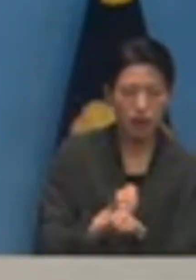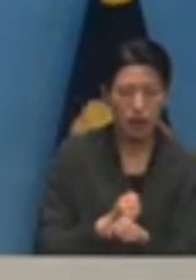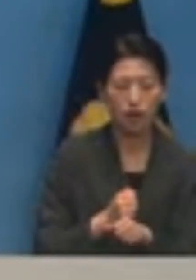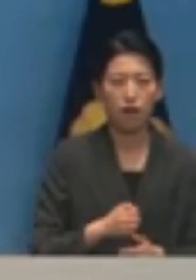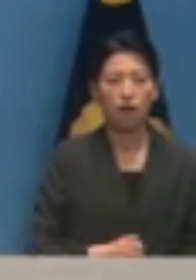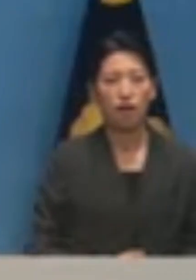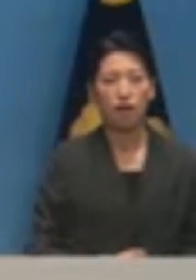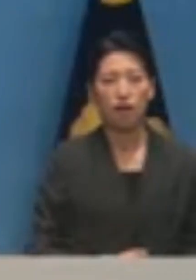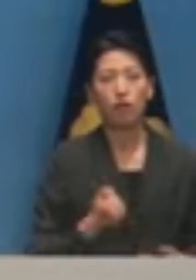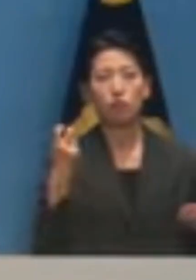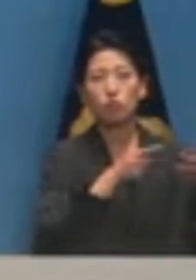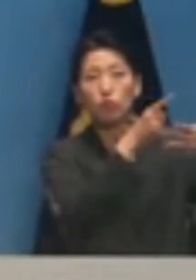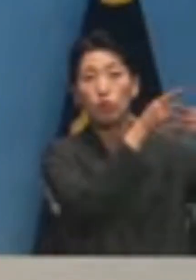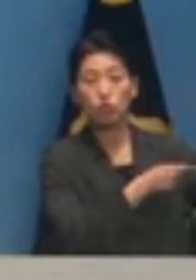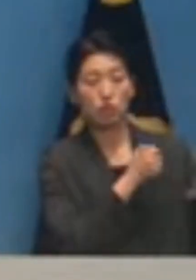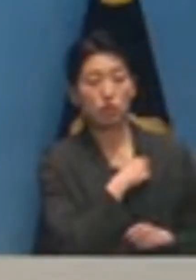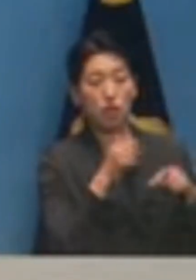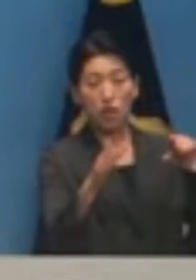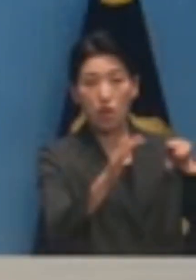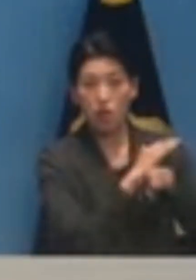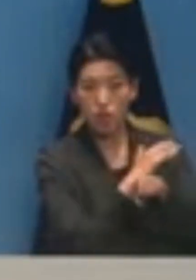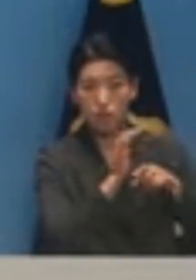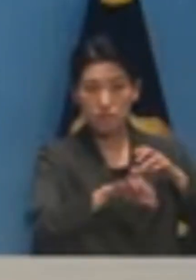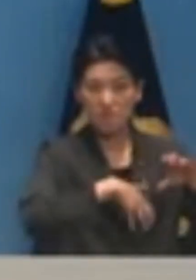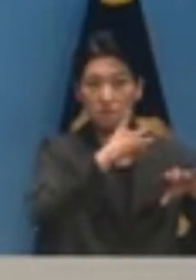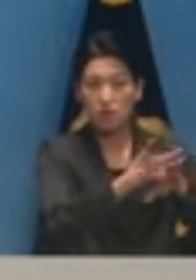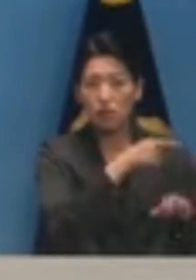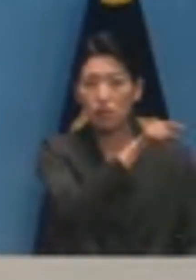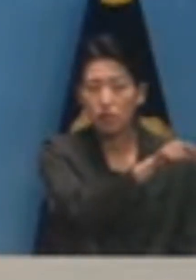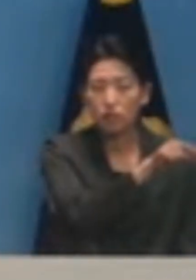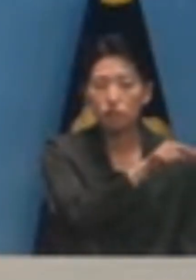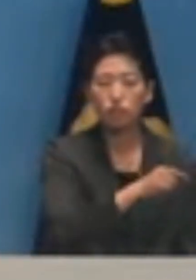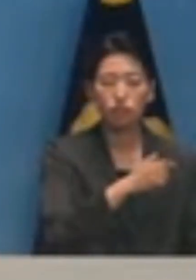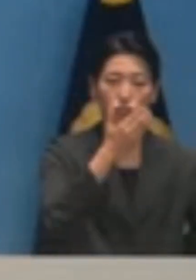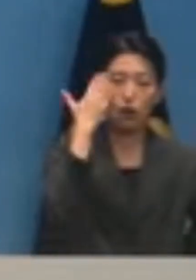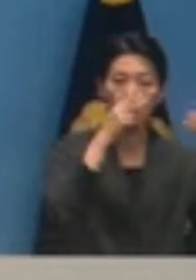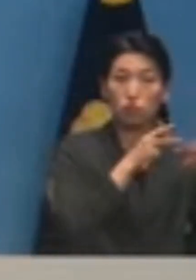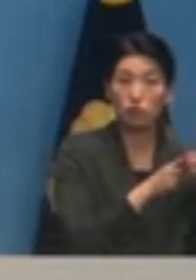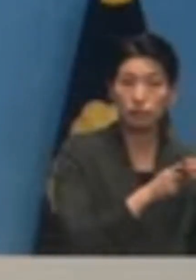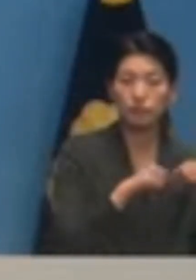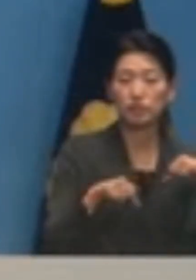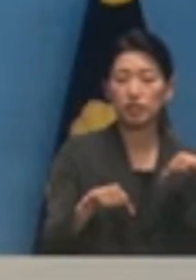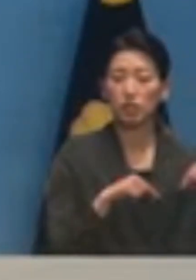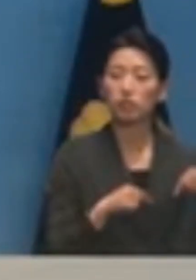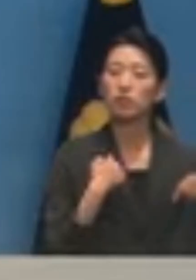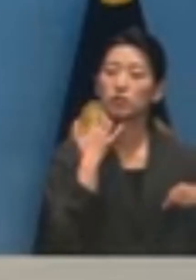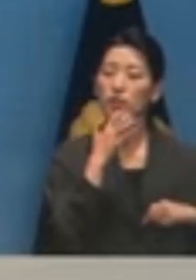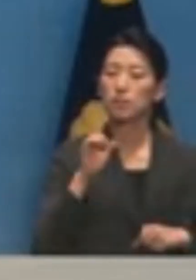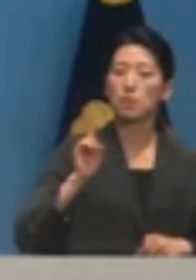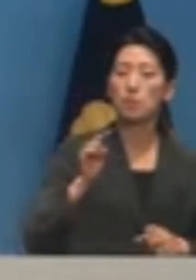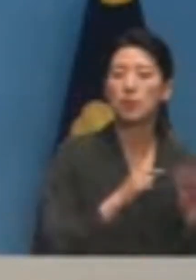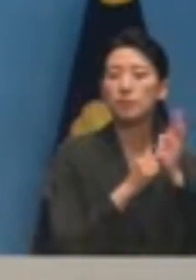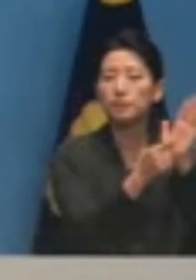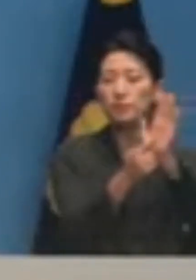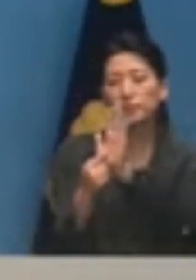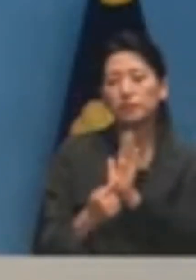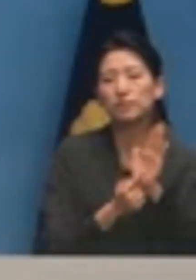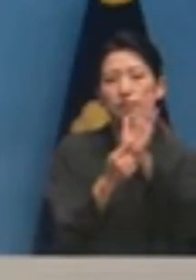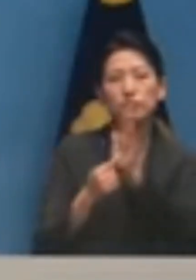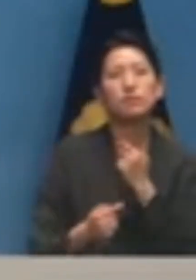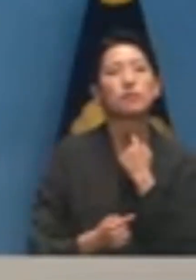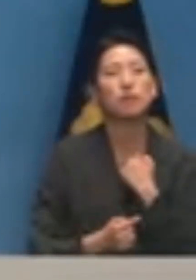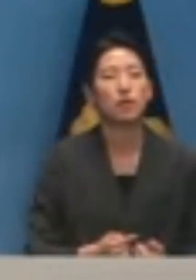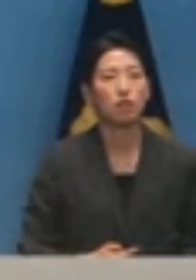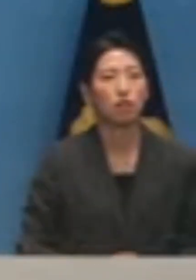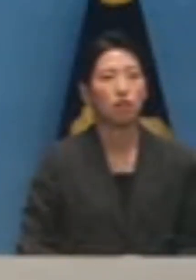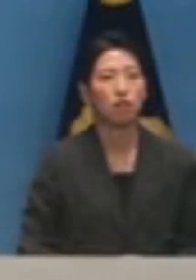윤석열 대통령의 계엄과 탄핵에도 교사들은 자신들의 정치 성향을 드러내는 것을 서슴지 않았으며 탄핵